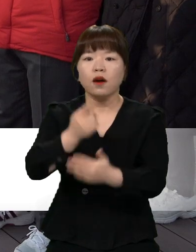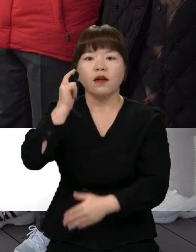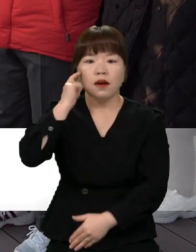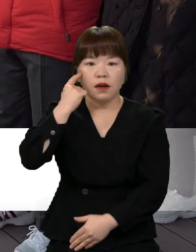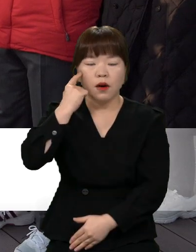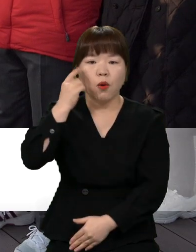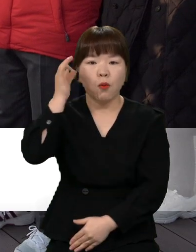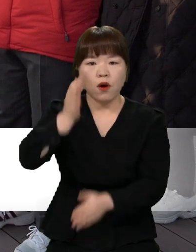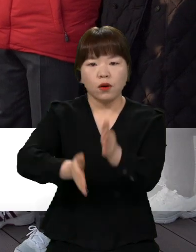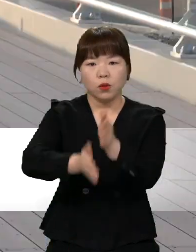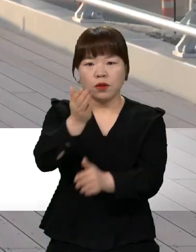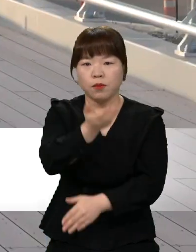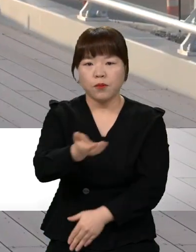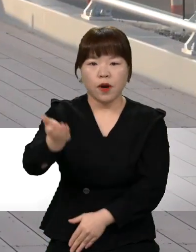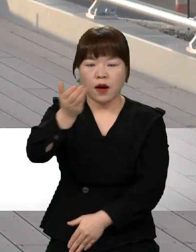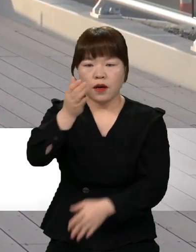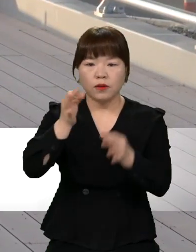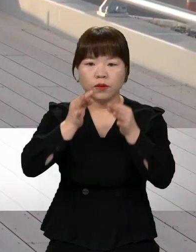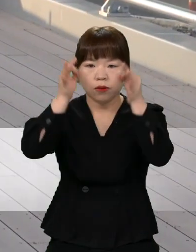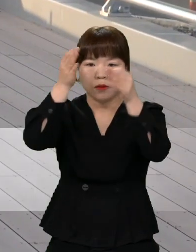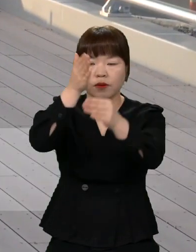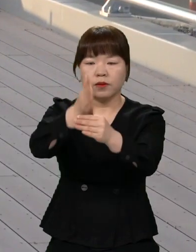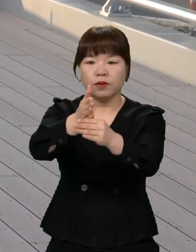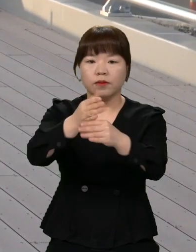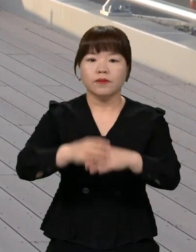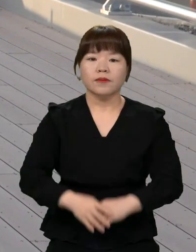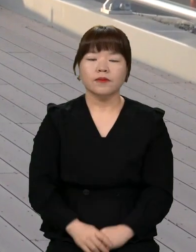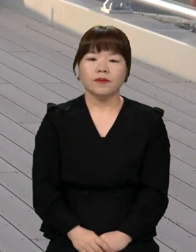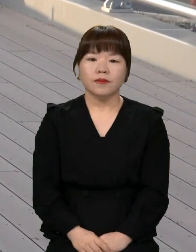명품도시 포 건설에 최선을 다하고 있습니다